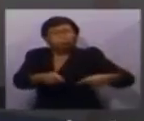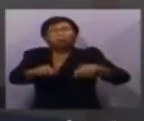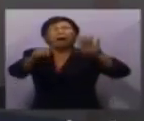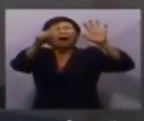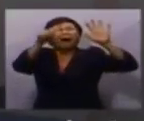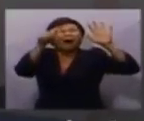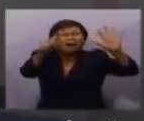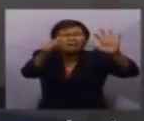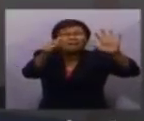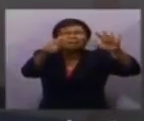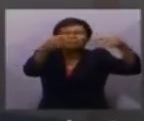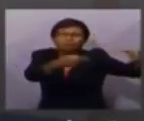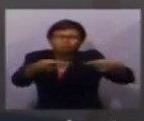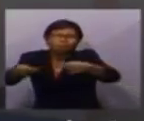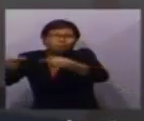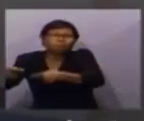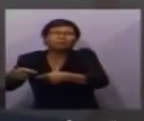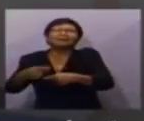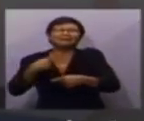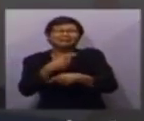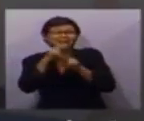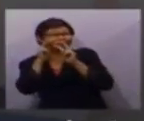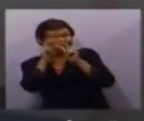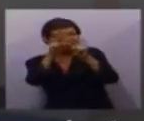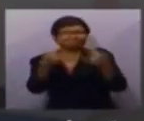enam penjuru. Sama-sama kita saksikan.